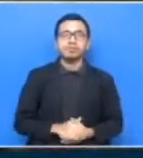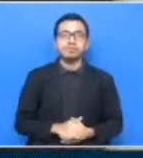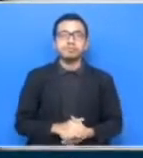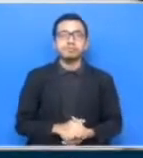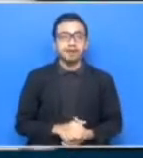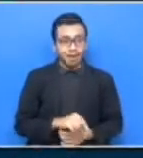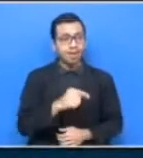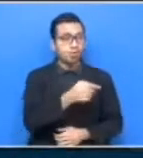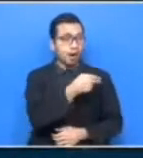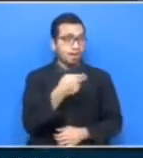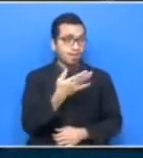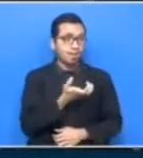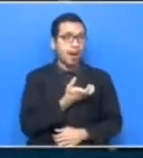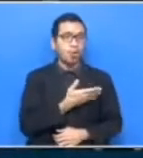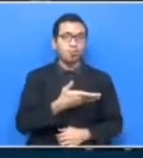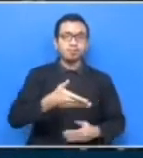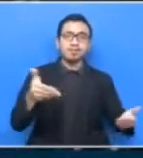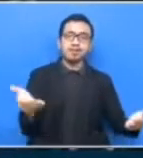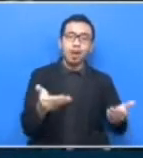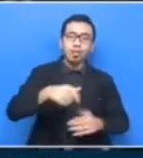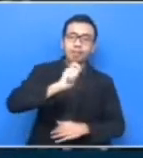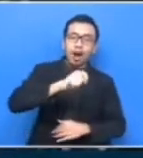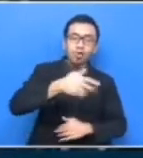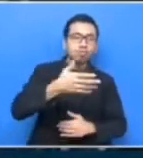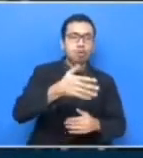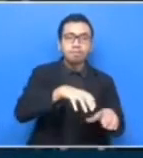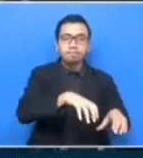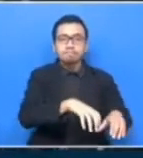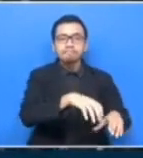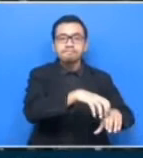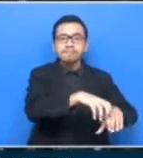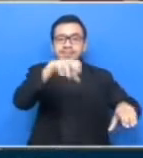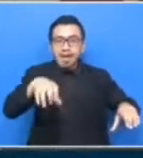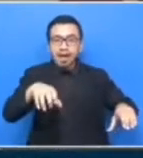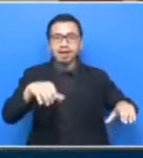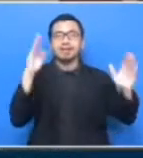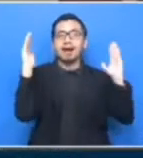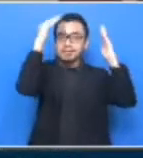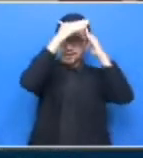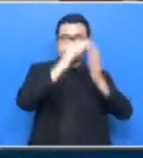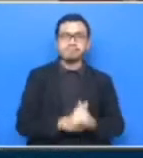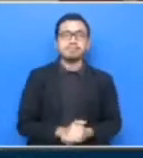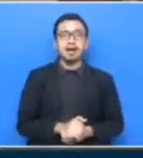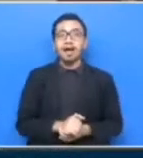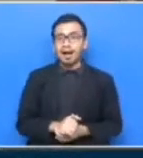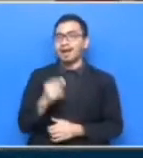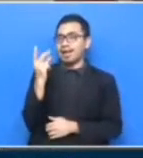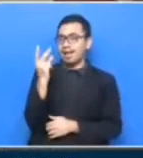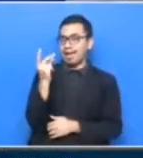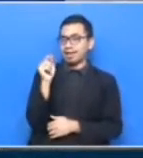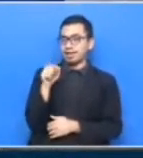Makassar ya karena ternyata er ini eh sub-subnya positif ya hasil survei